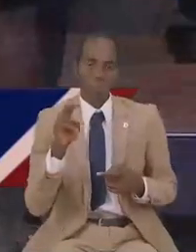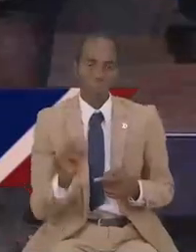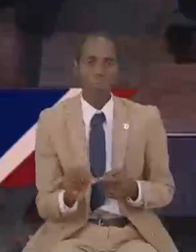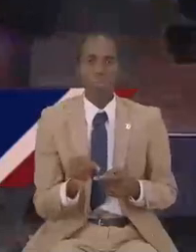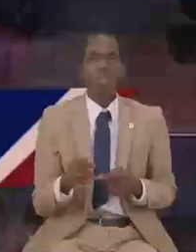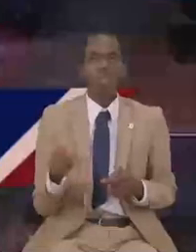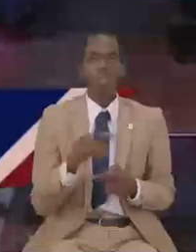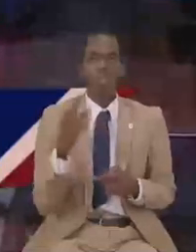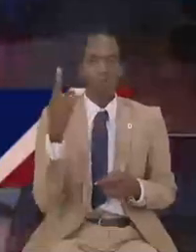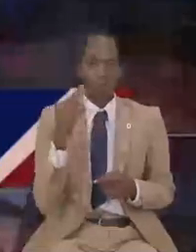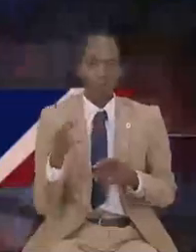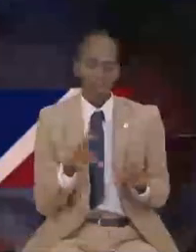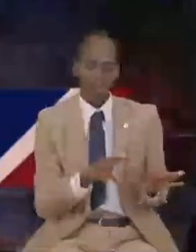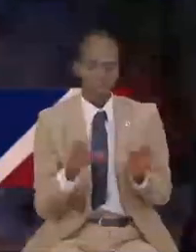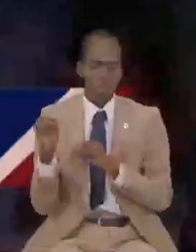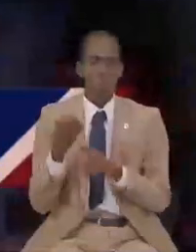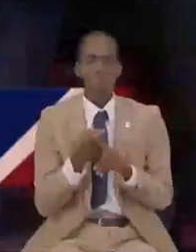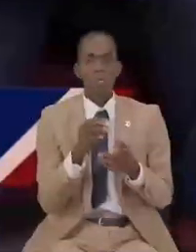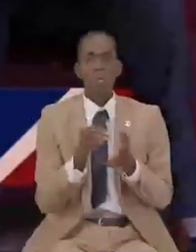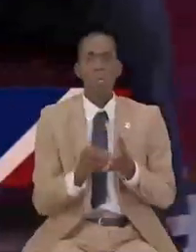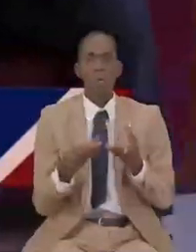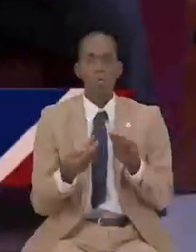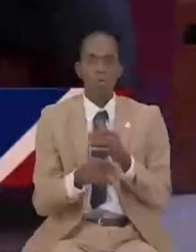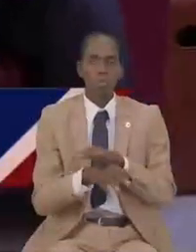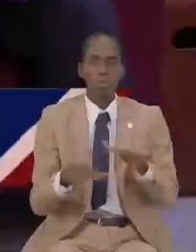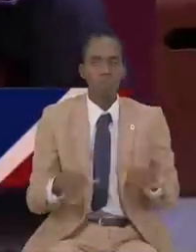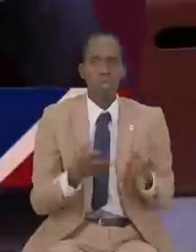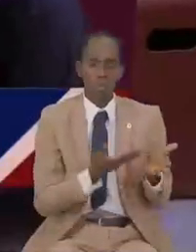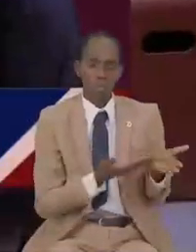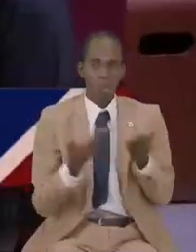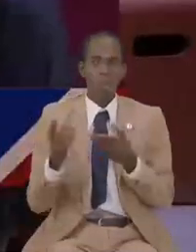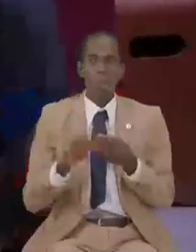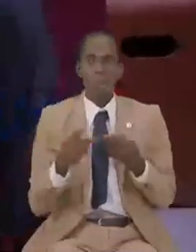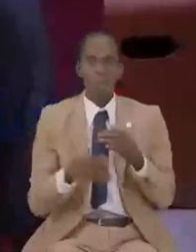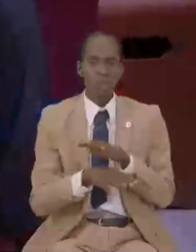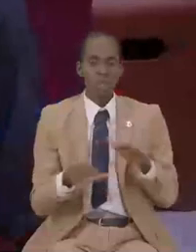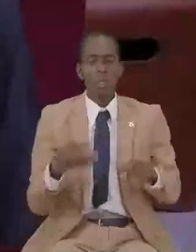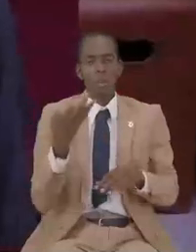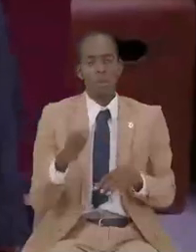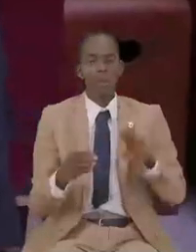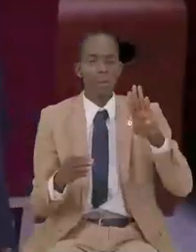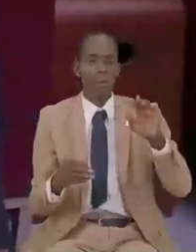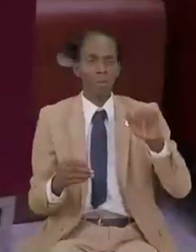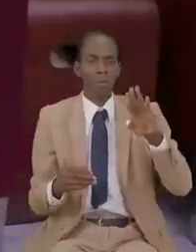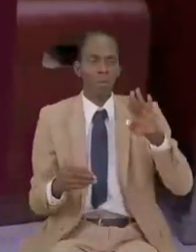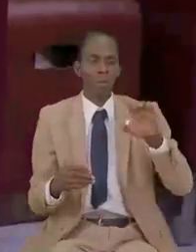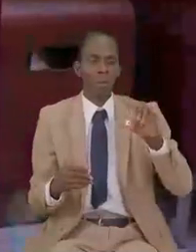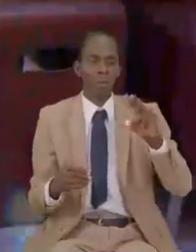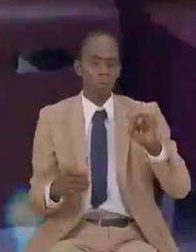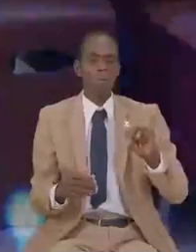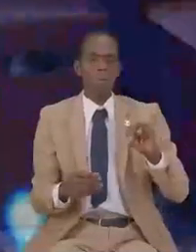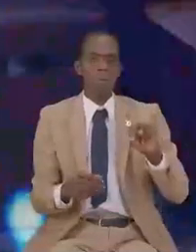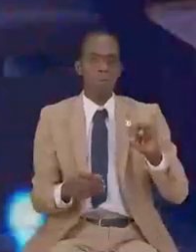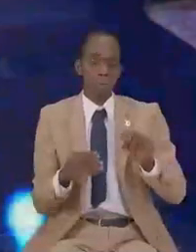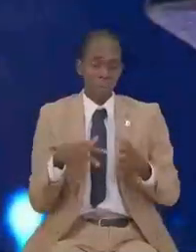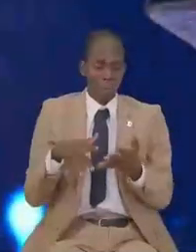ils étaient déportés et emportés de leur pays. Et ils ont été emmenés à Babylone, de bonnes personnes, des saints de